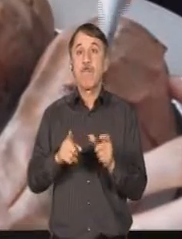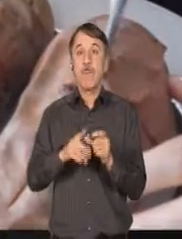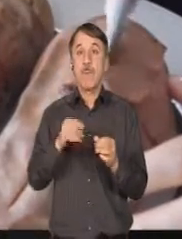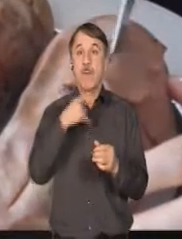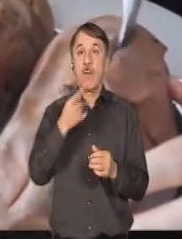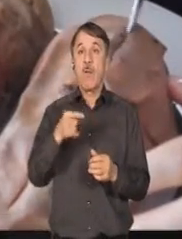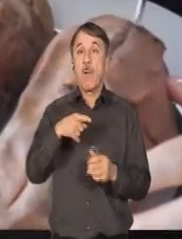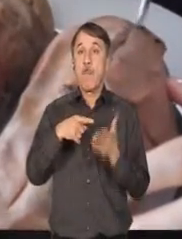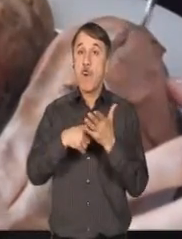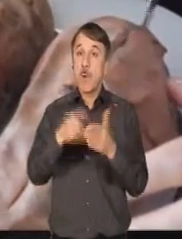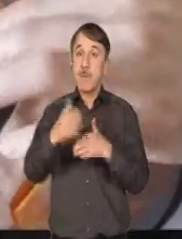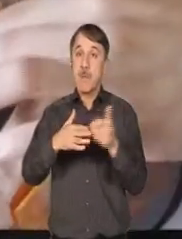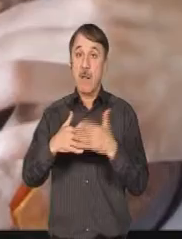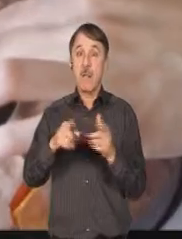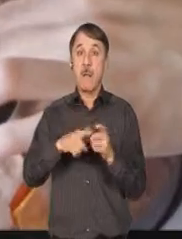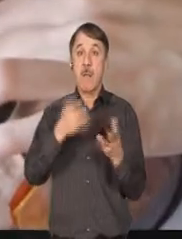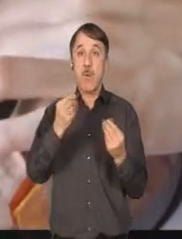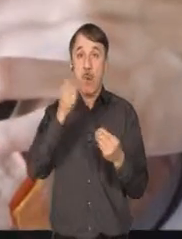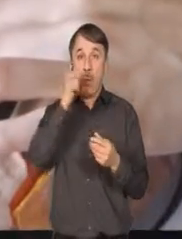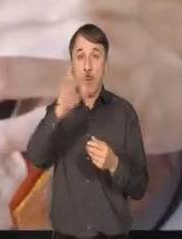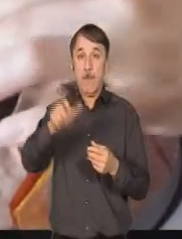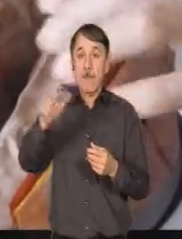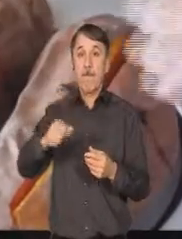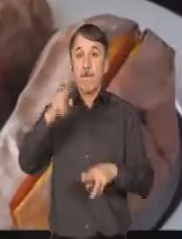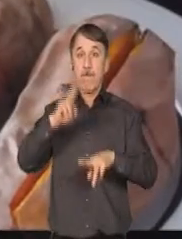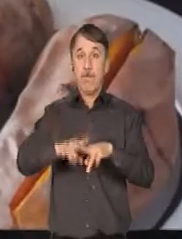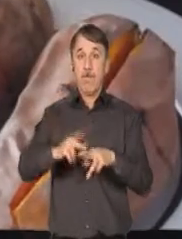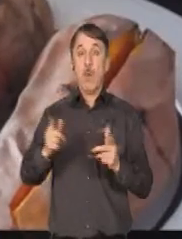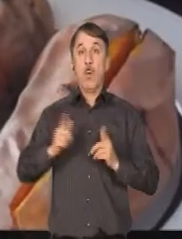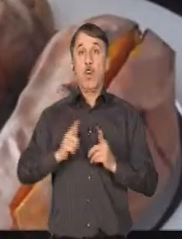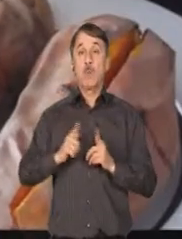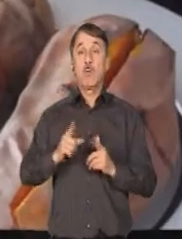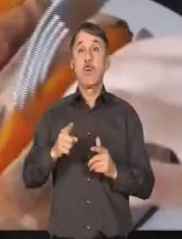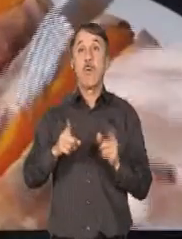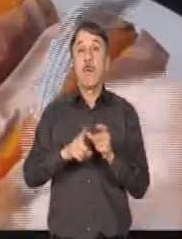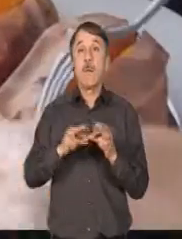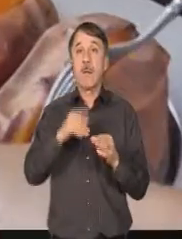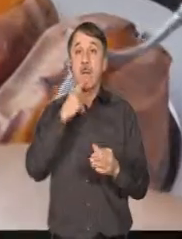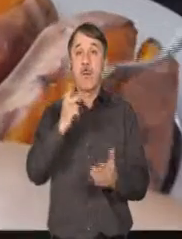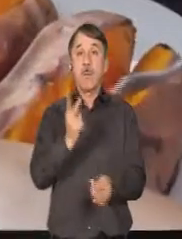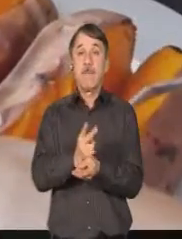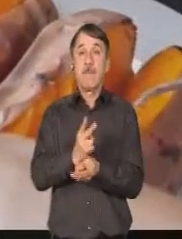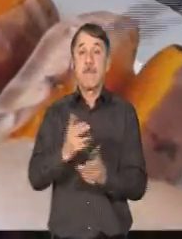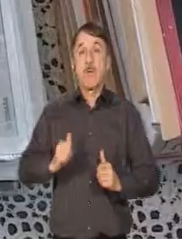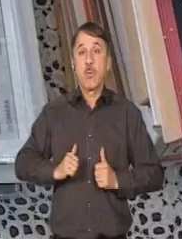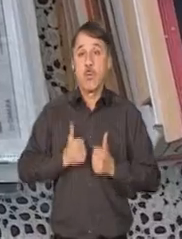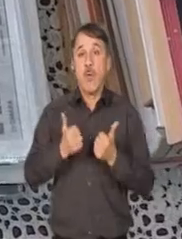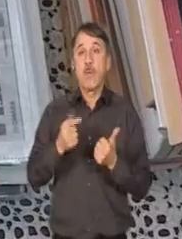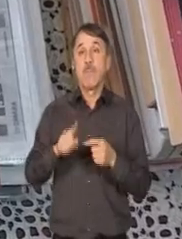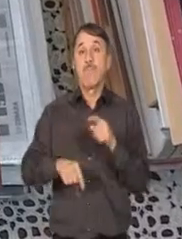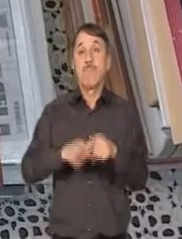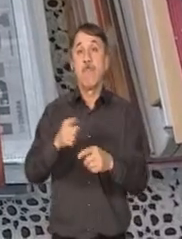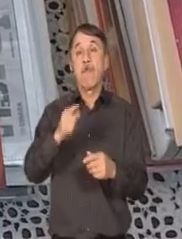nije zdravo, praksa pokazuje da se neki ljudi, kako zbog verskih običaja, tako i zbog siromaštva, gotovo tokom celog života